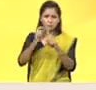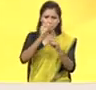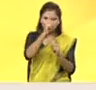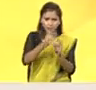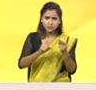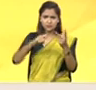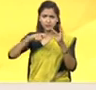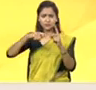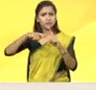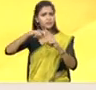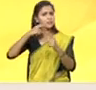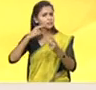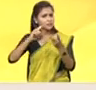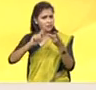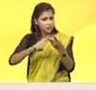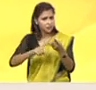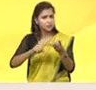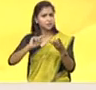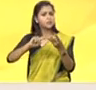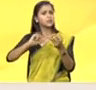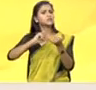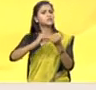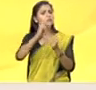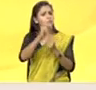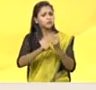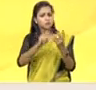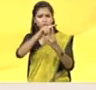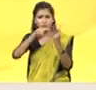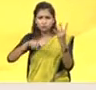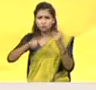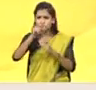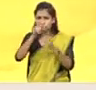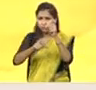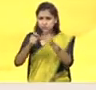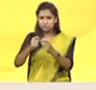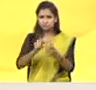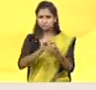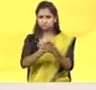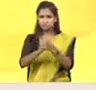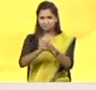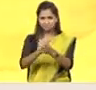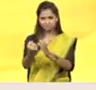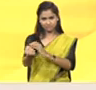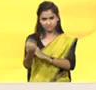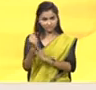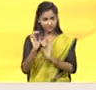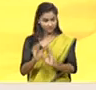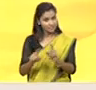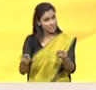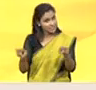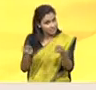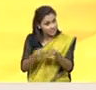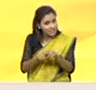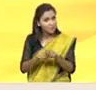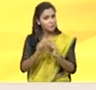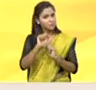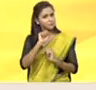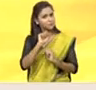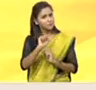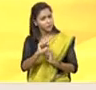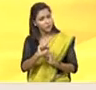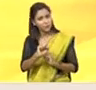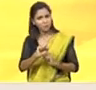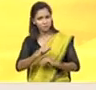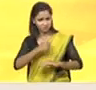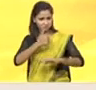किशन, डेनिल, रक्षित, सुयश, जितनी मजबूत आपकी दोस्ती है उतना ही मजबूत